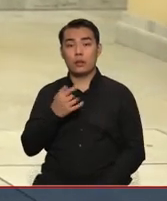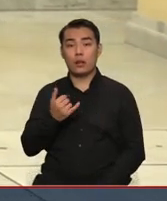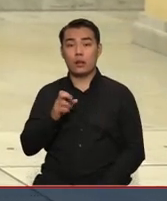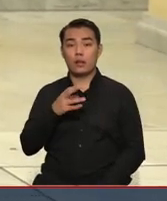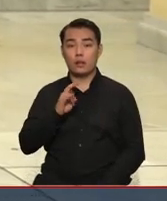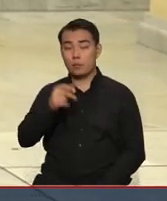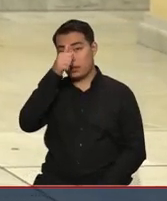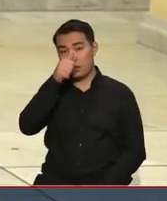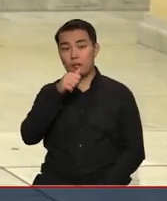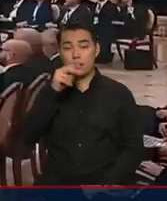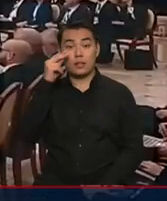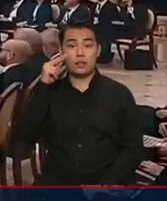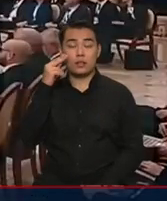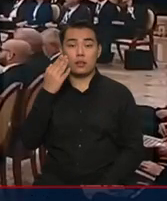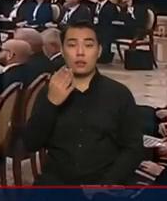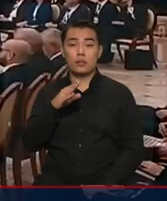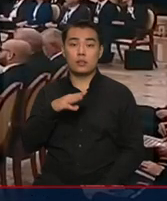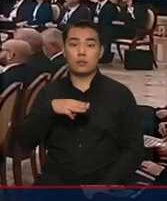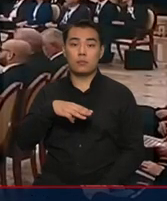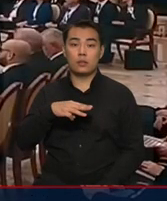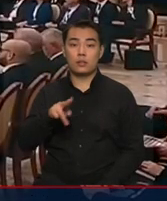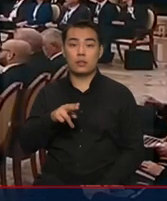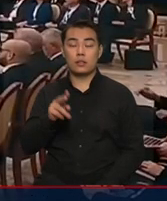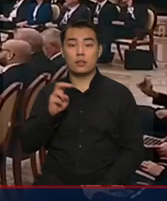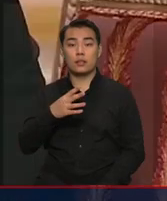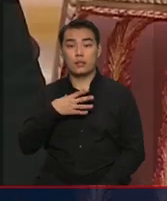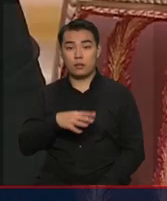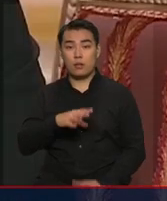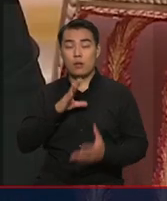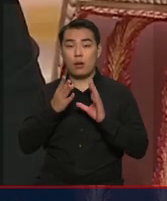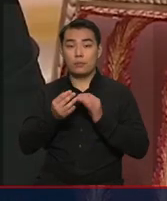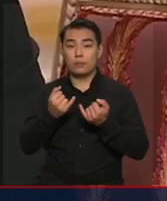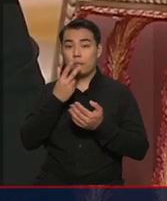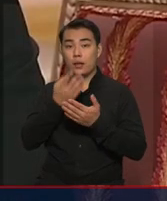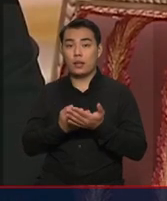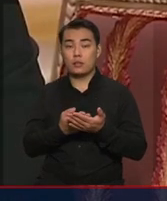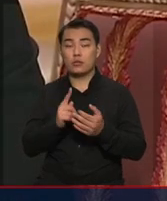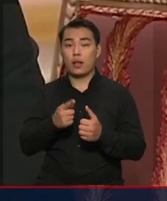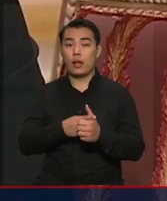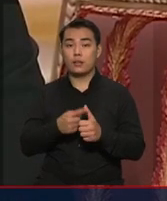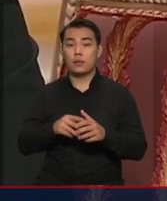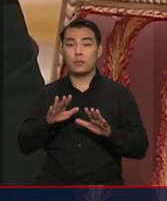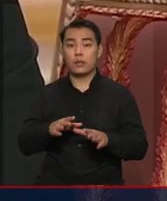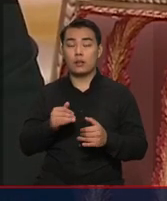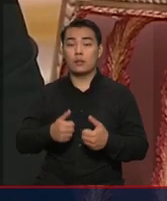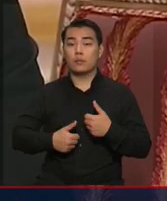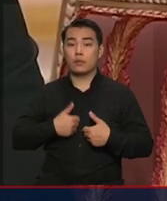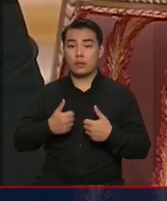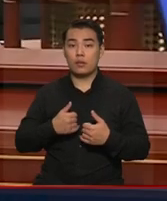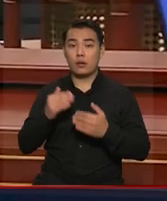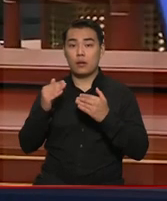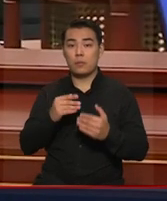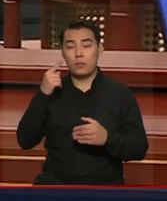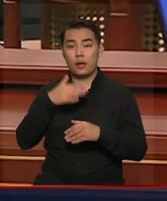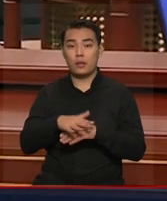айында Қырғызстанда ТМД мемлекеттері басшыларының жиынына келмеген еді. Төбе көрсетпегенден аталған ұйымдағы белсенділігі төмендеген деп түсінген